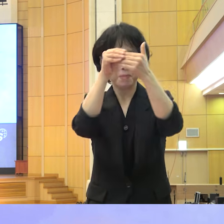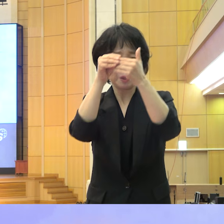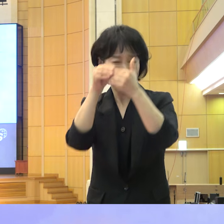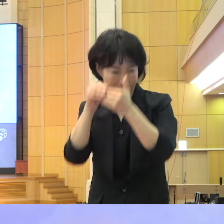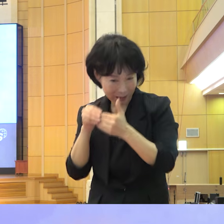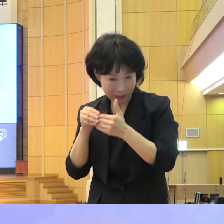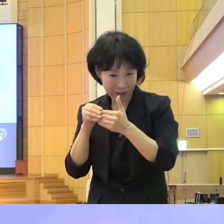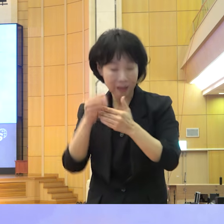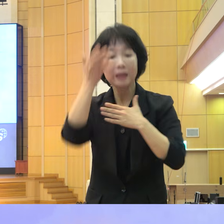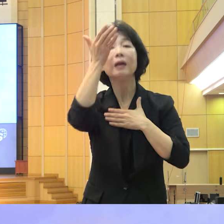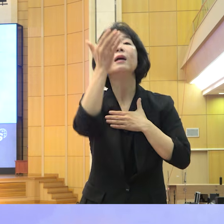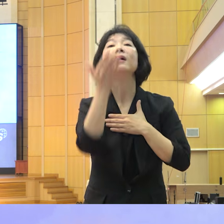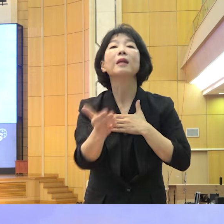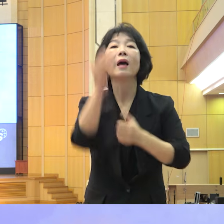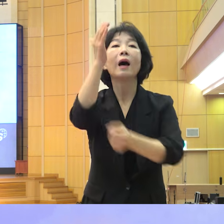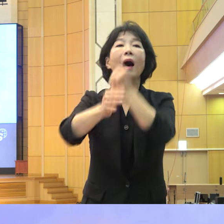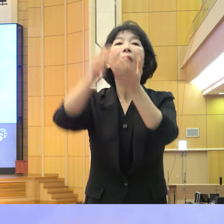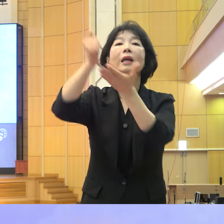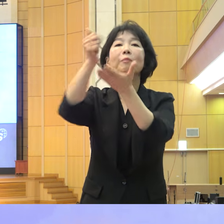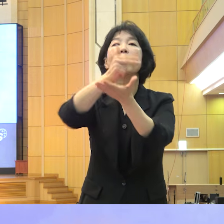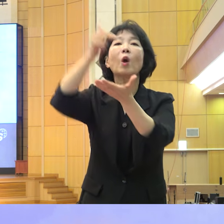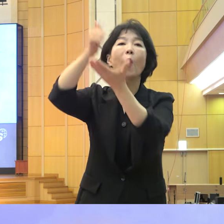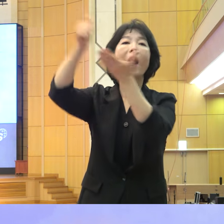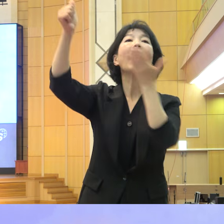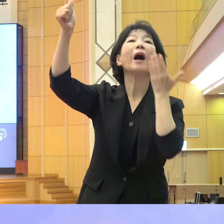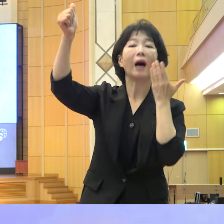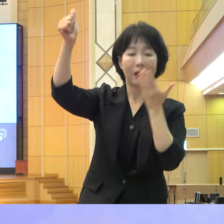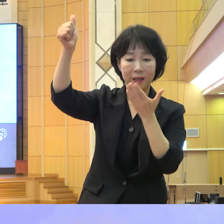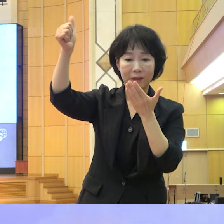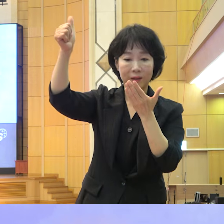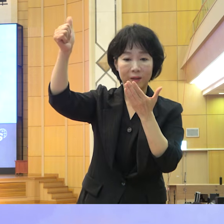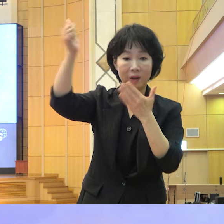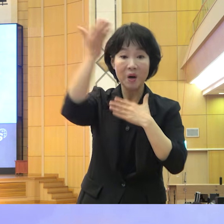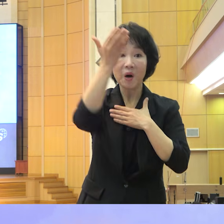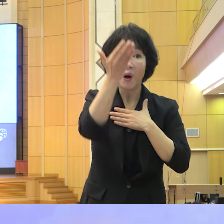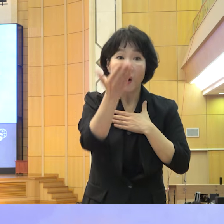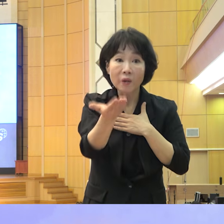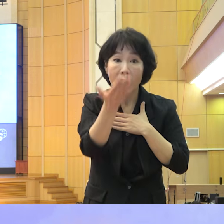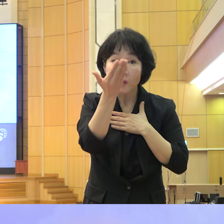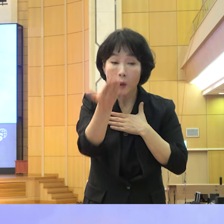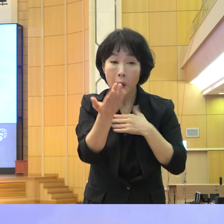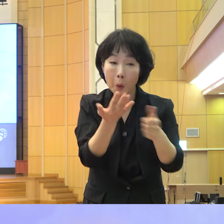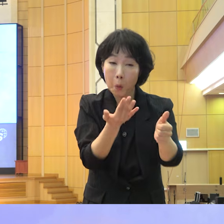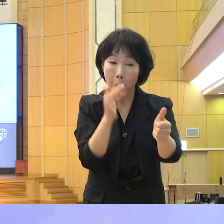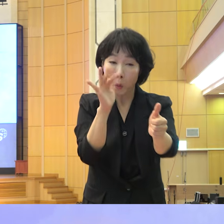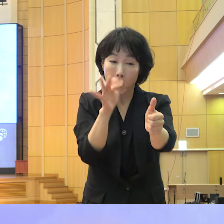너를 인도하여 내신 내 하나님 여호와께서 너를 꾀어 그랬어요.